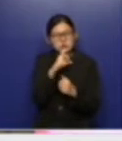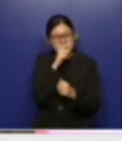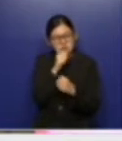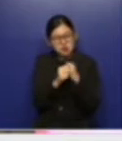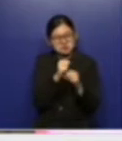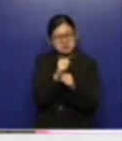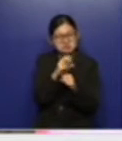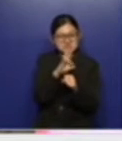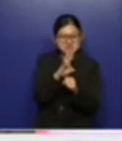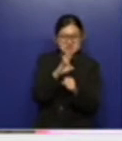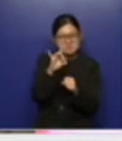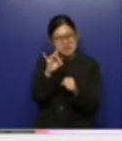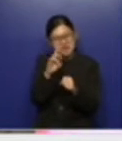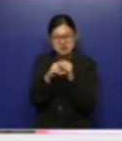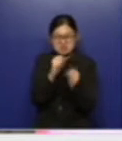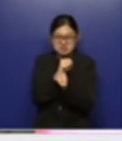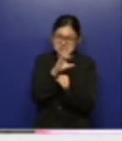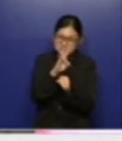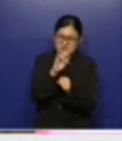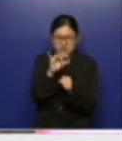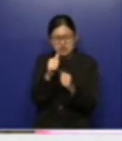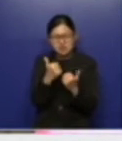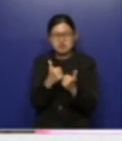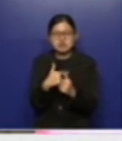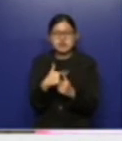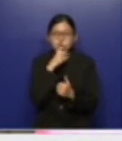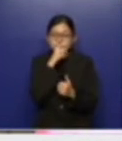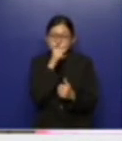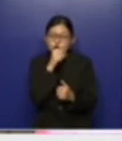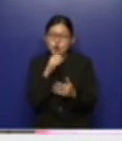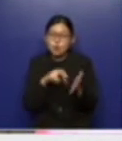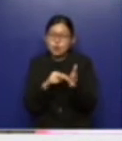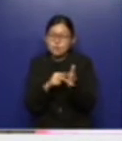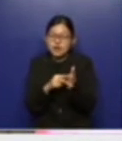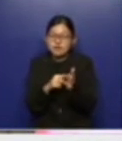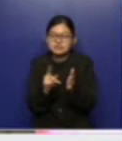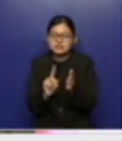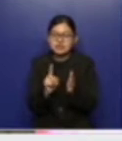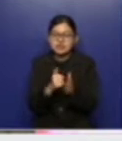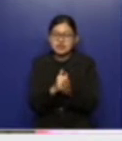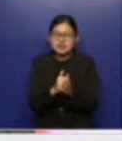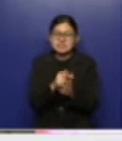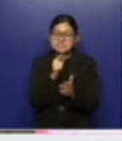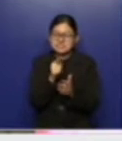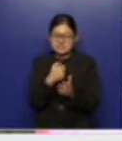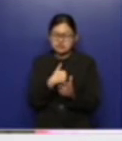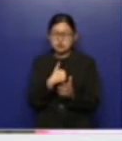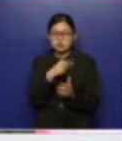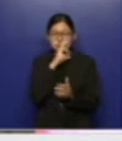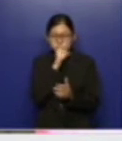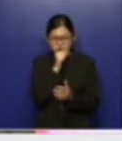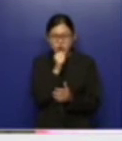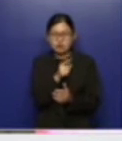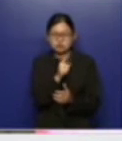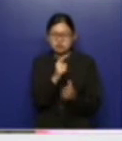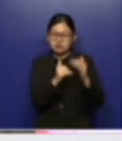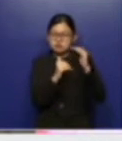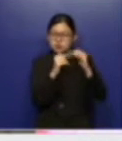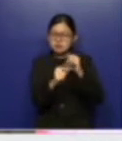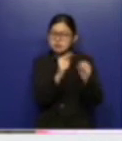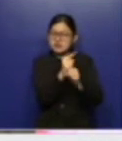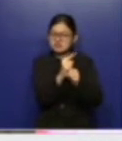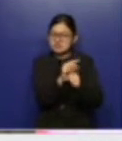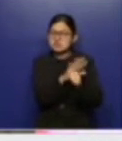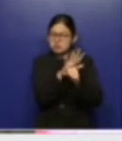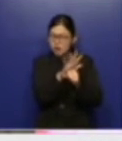แล้วคำว่าทดลองของผมนี่หมายความว่ามันไม่น่าจะเกินปีหนึ่งสองปีก็ตัดสินว่าจะให้เ